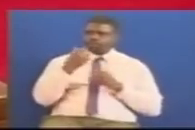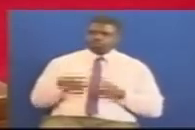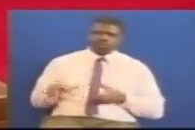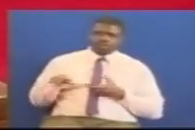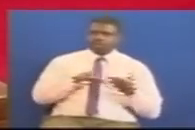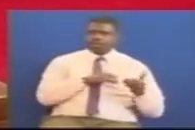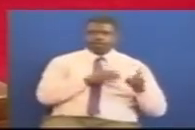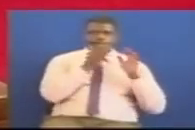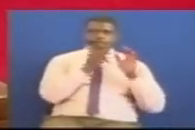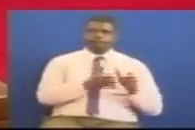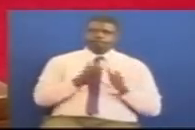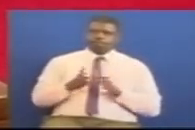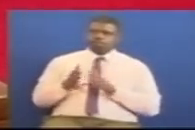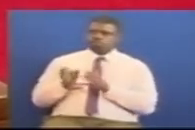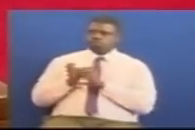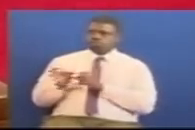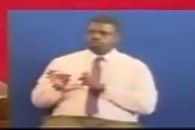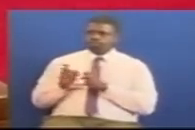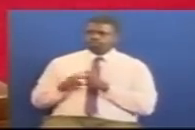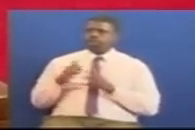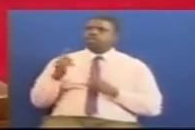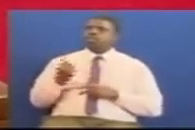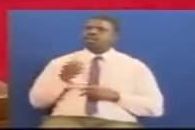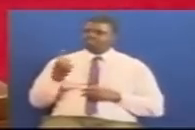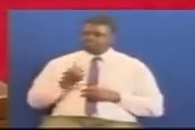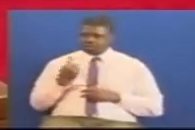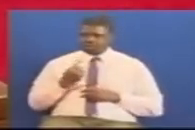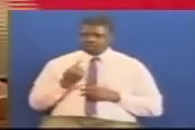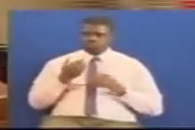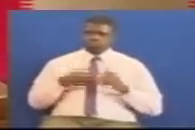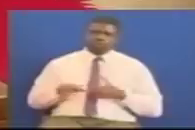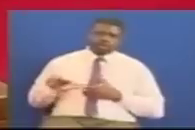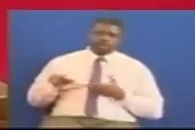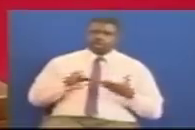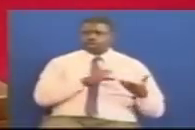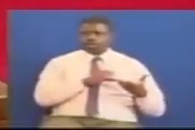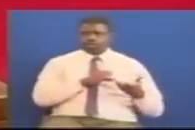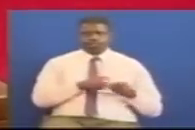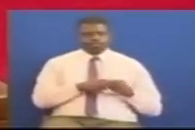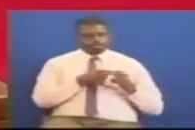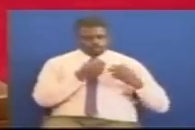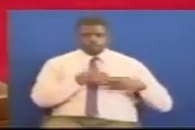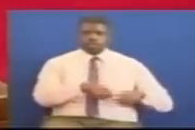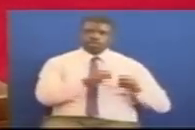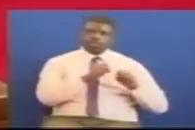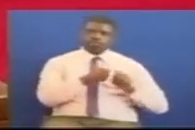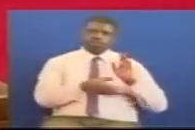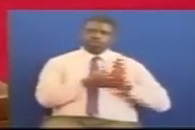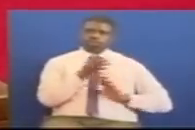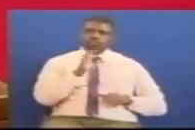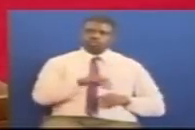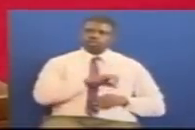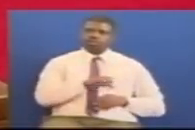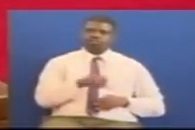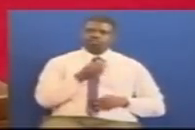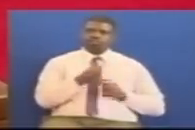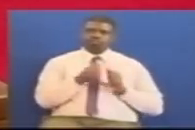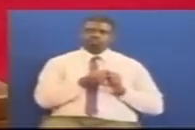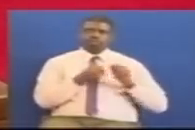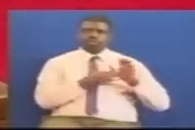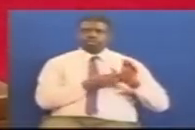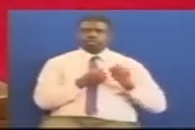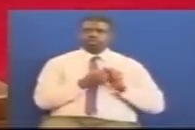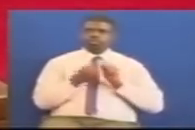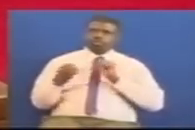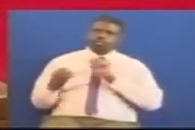ina mpango kabambe wa taifa wa umwagiliaji unaotekelezwa kuanzia mwaka